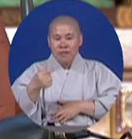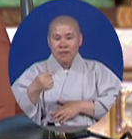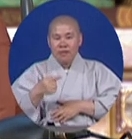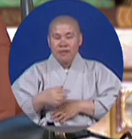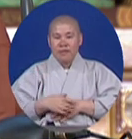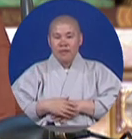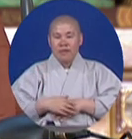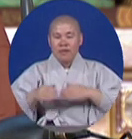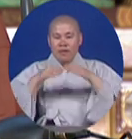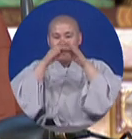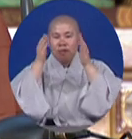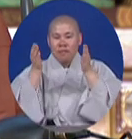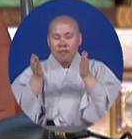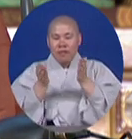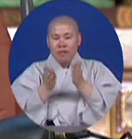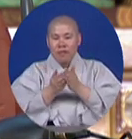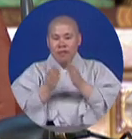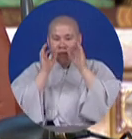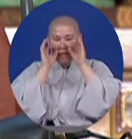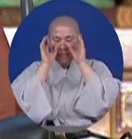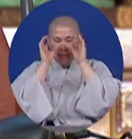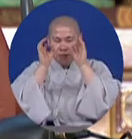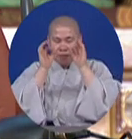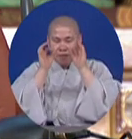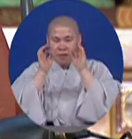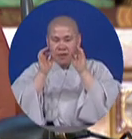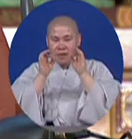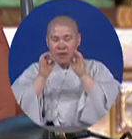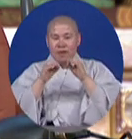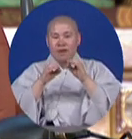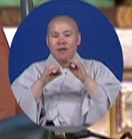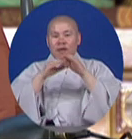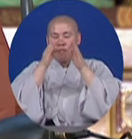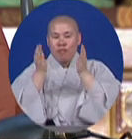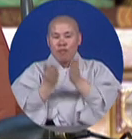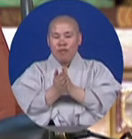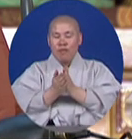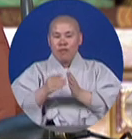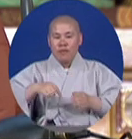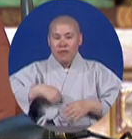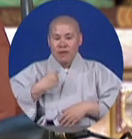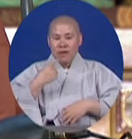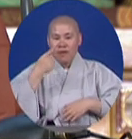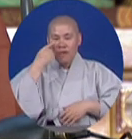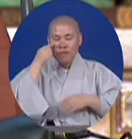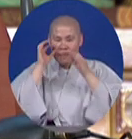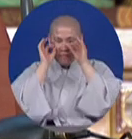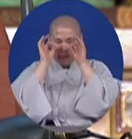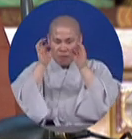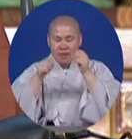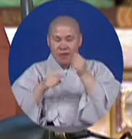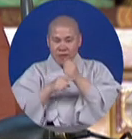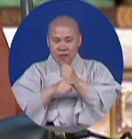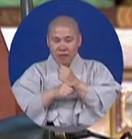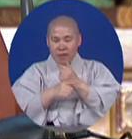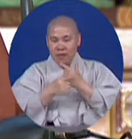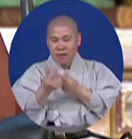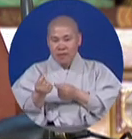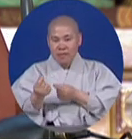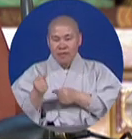않았다라는 것을 안다면 시의 견안이라 이것이 바로 자기 눈을 본 거다.